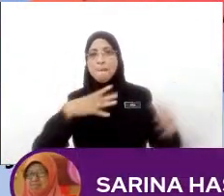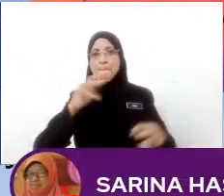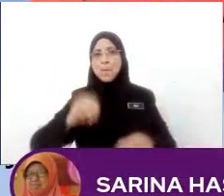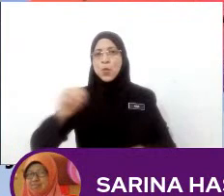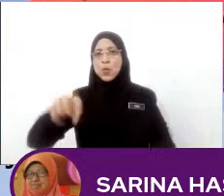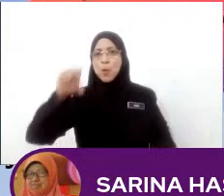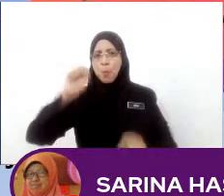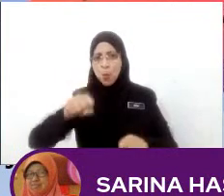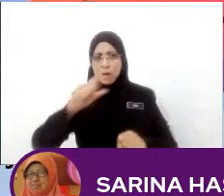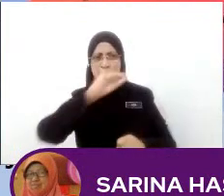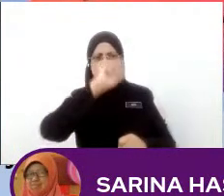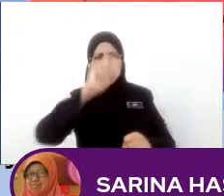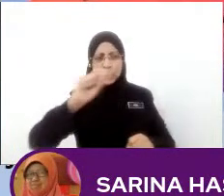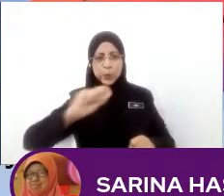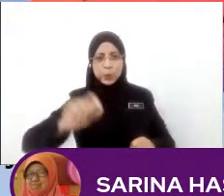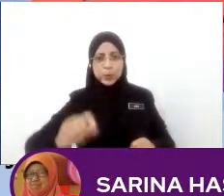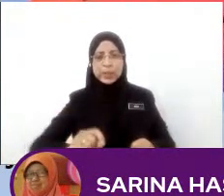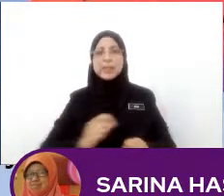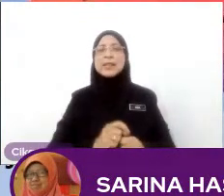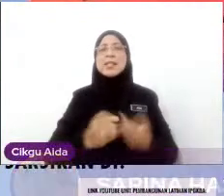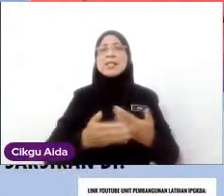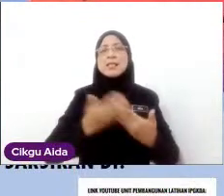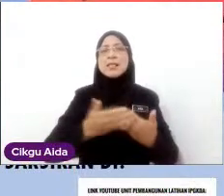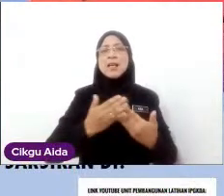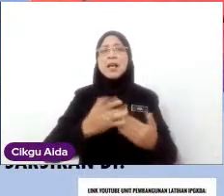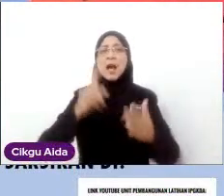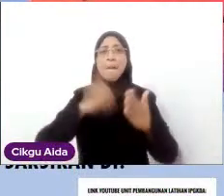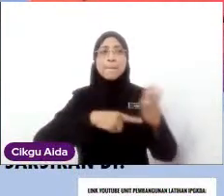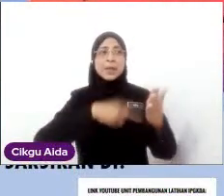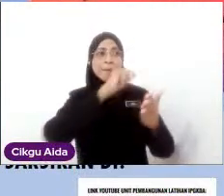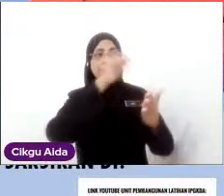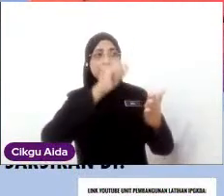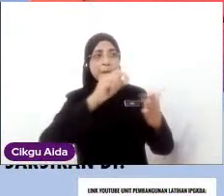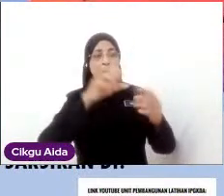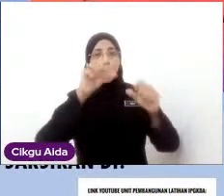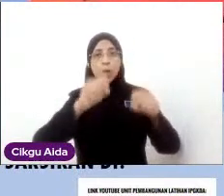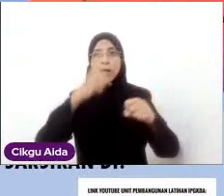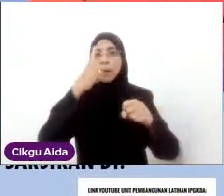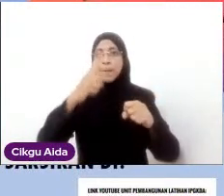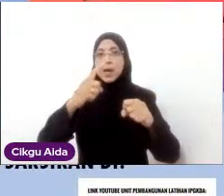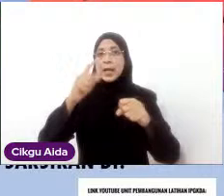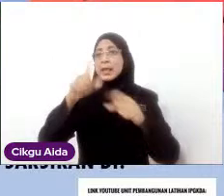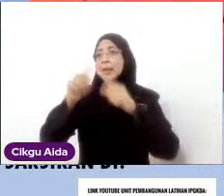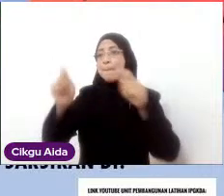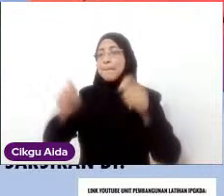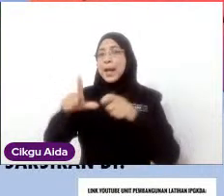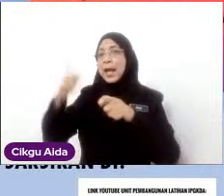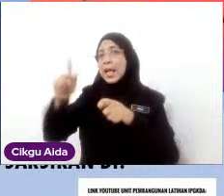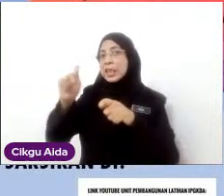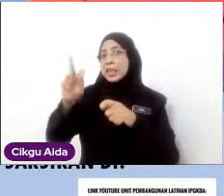apa yang dipaparkan di TV tu boleh keluar dekat monitor, boleh keluar dekat paparan yang sama tu, boleh keluar dekat tab. Kami pun baru